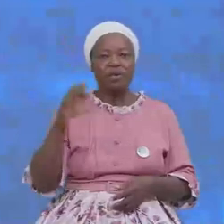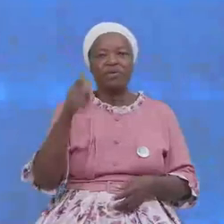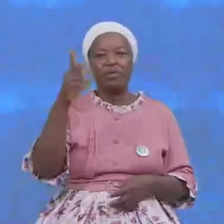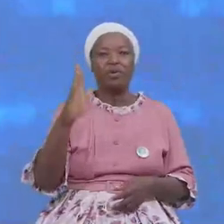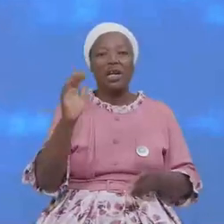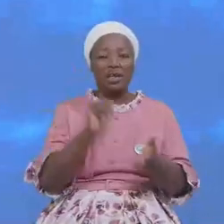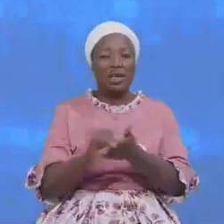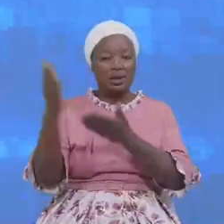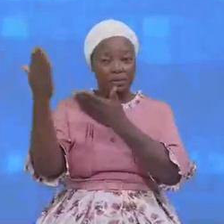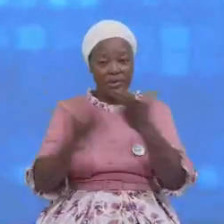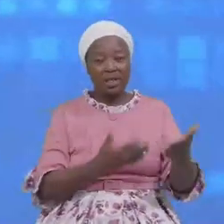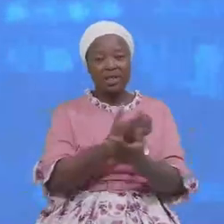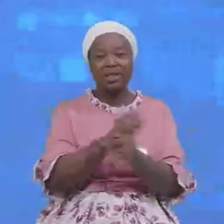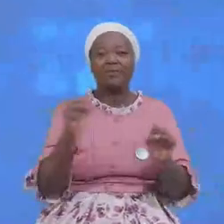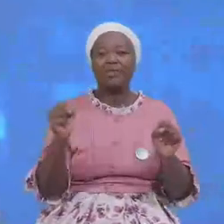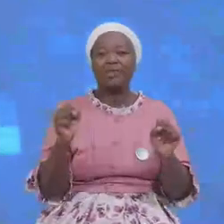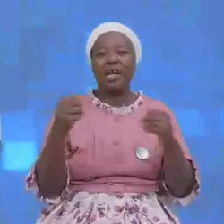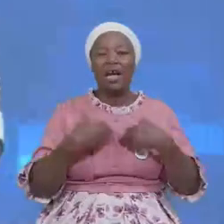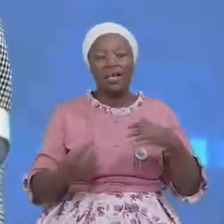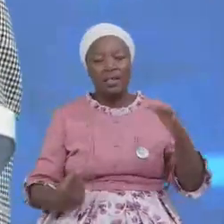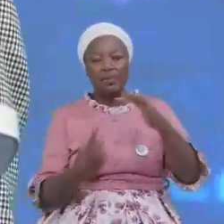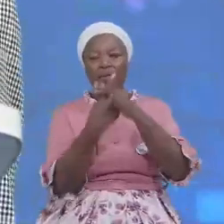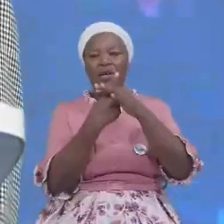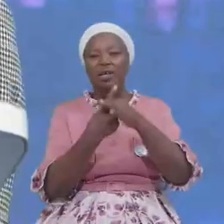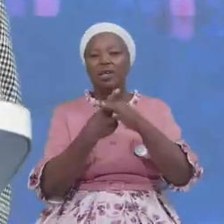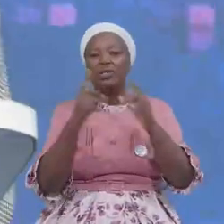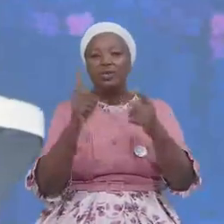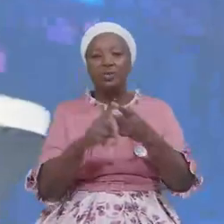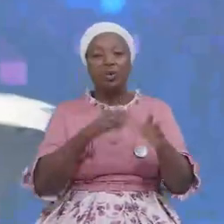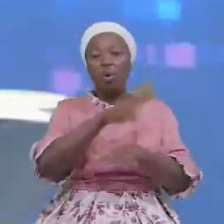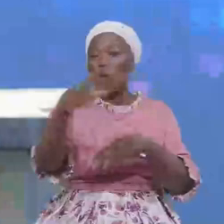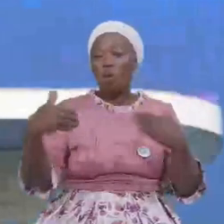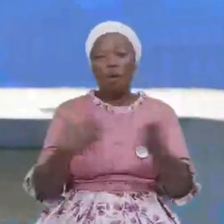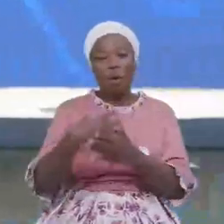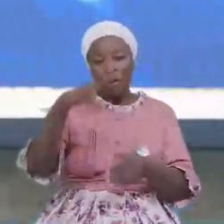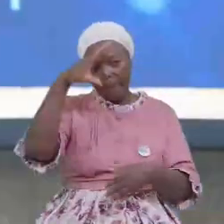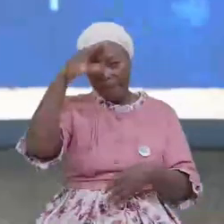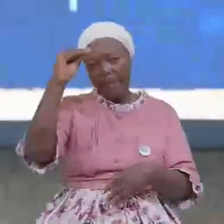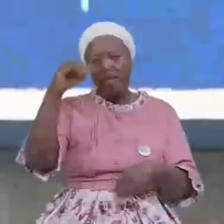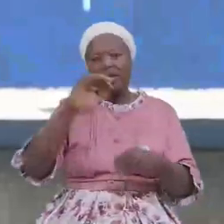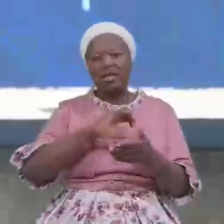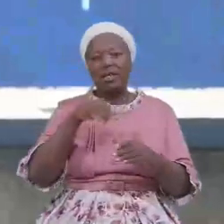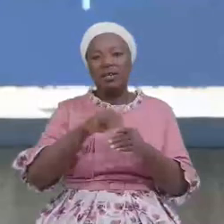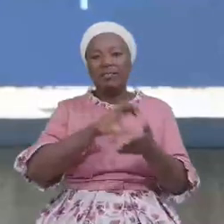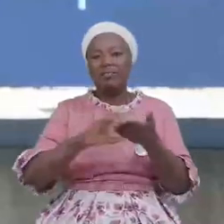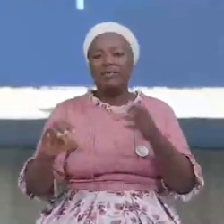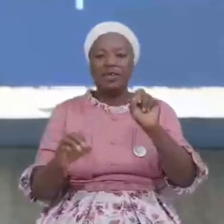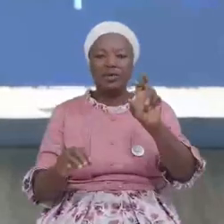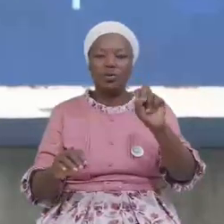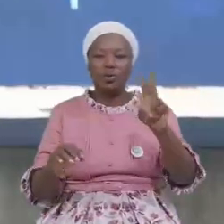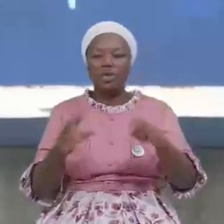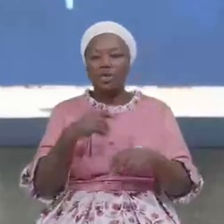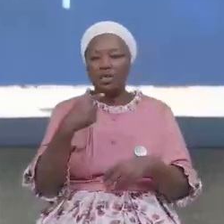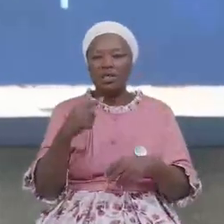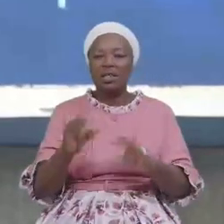Car la grâce de Dieu, source de salut, a été manifestée à tous les hommes. Verset 12. Elle